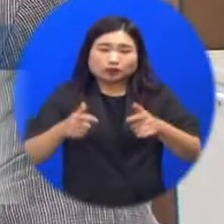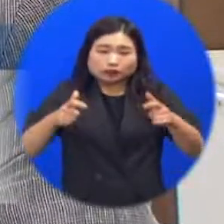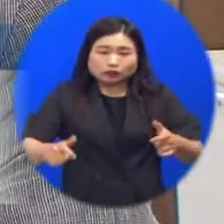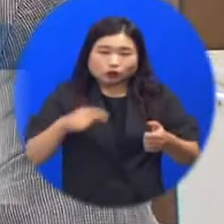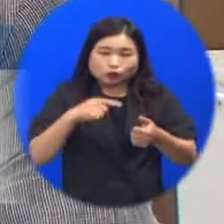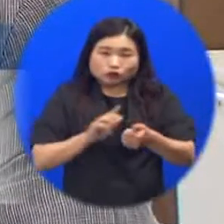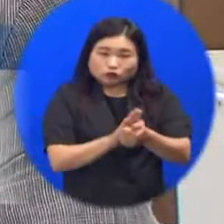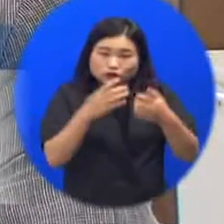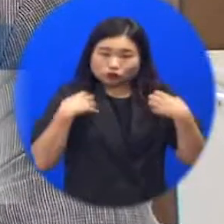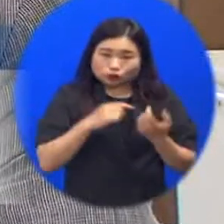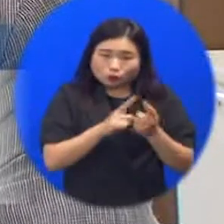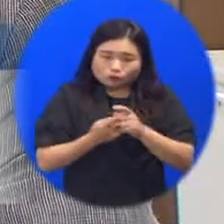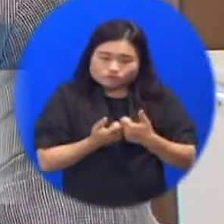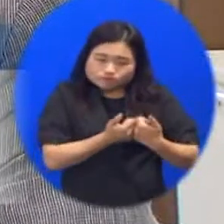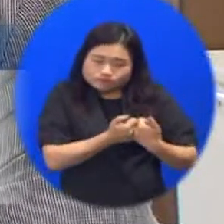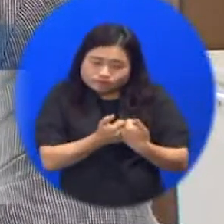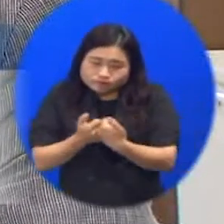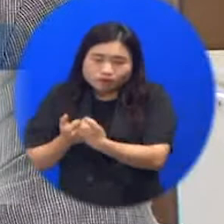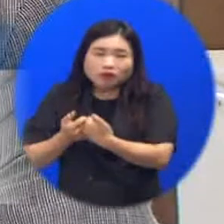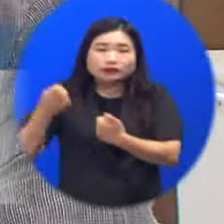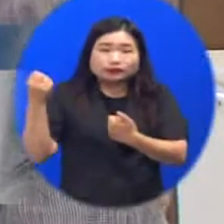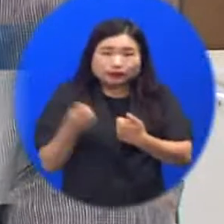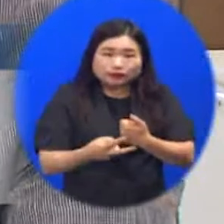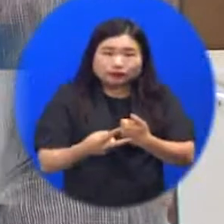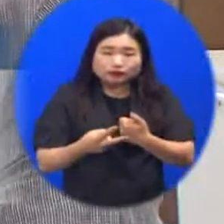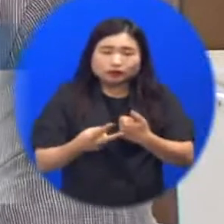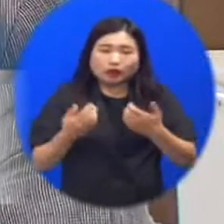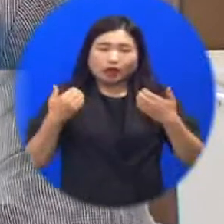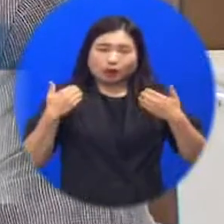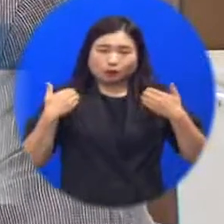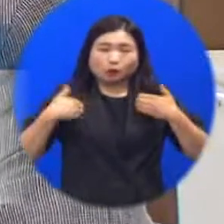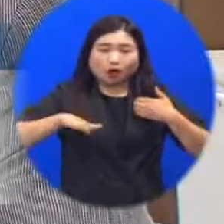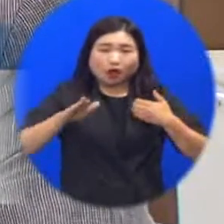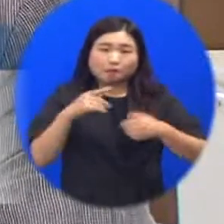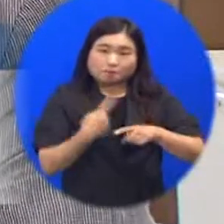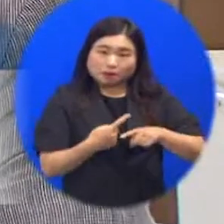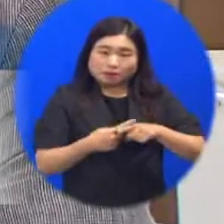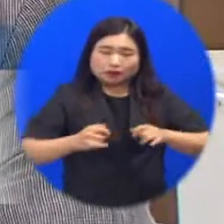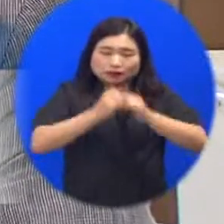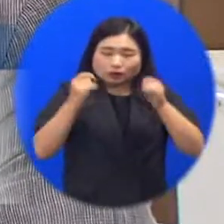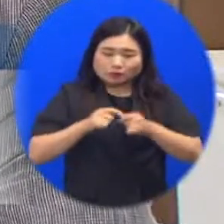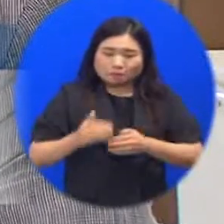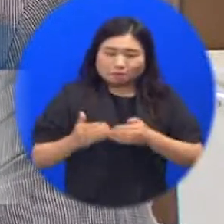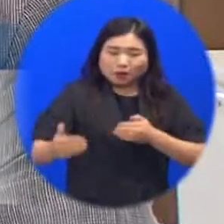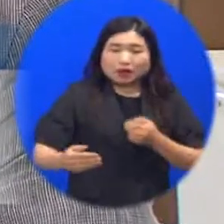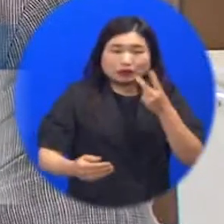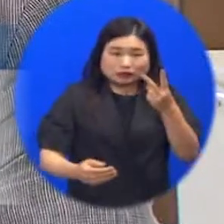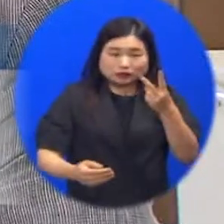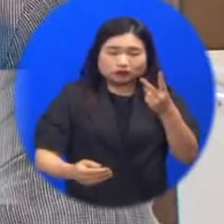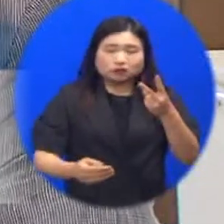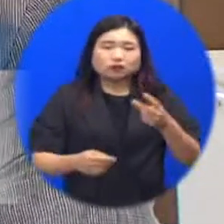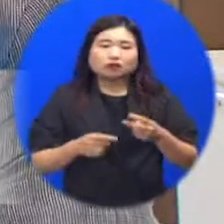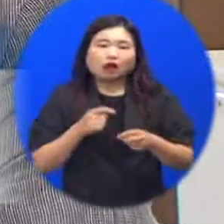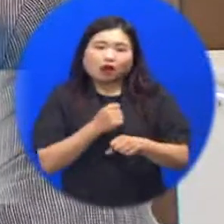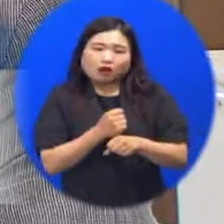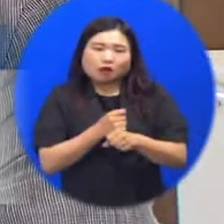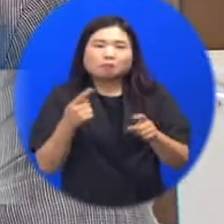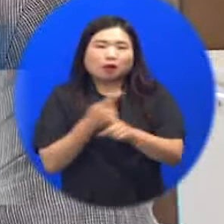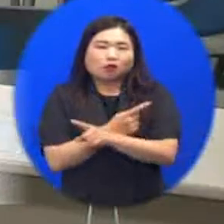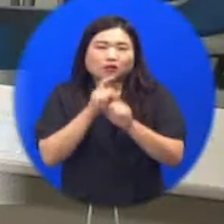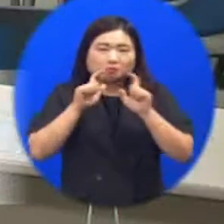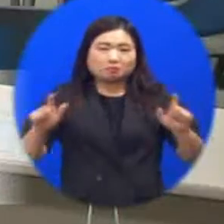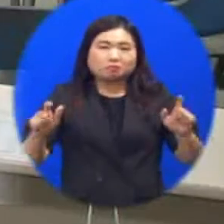지역교육지원청과 협의를 통해서 다시 그 사회적 거리두기 2단계로 지금 그 환원 조치를